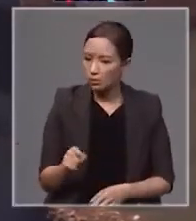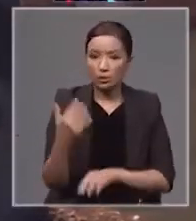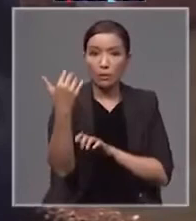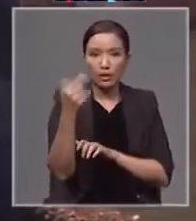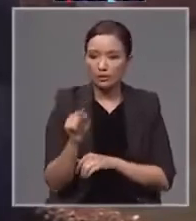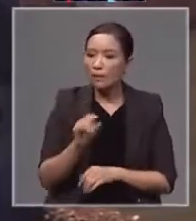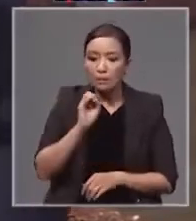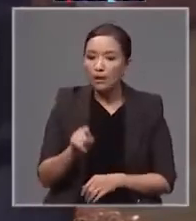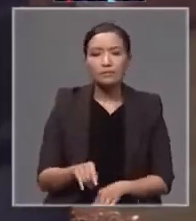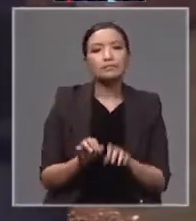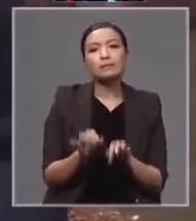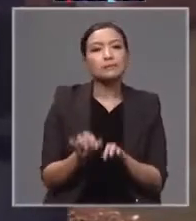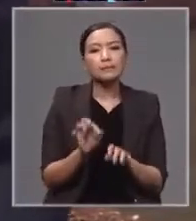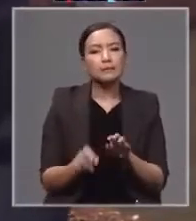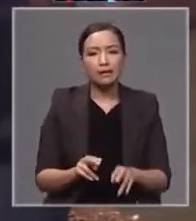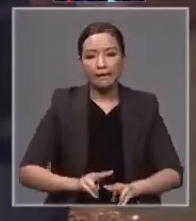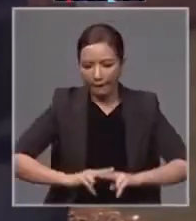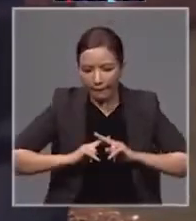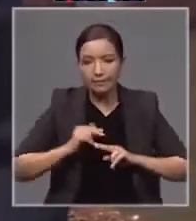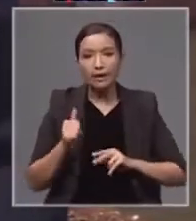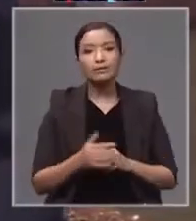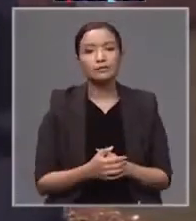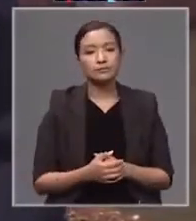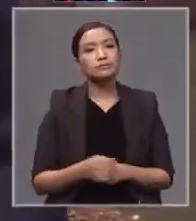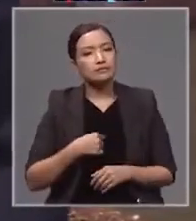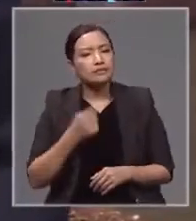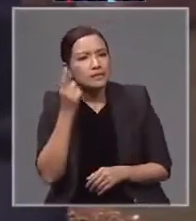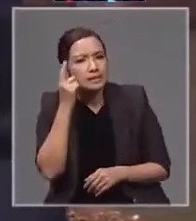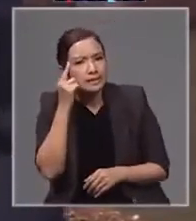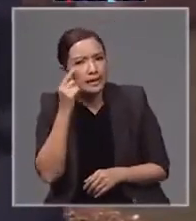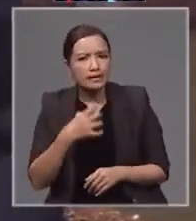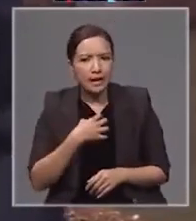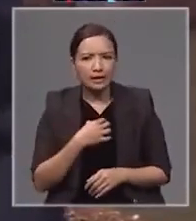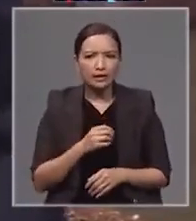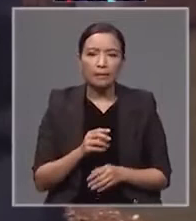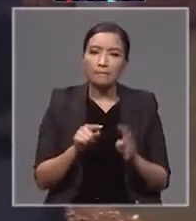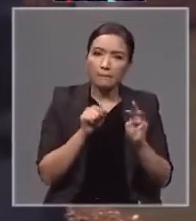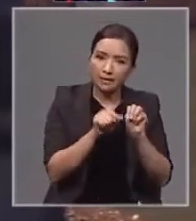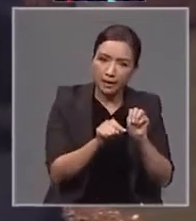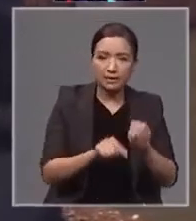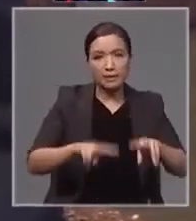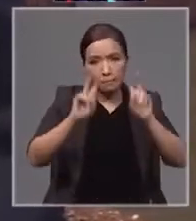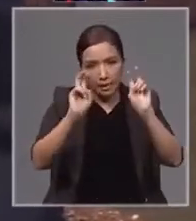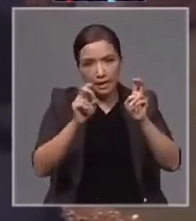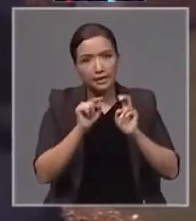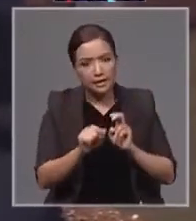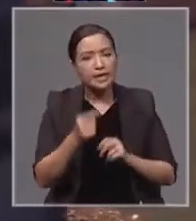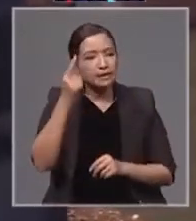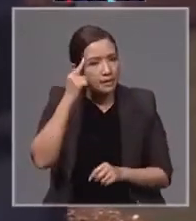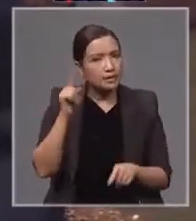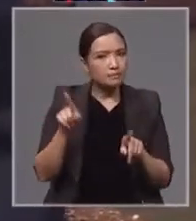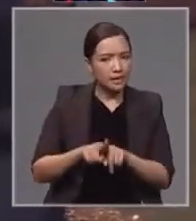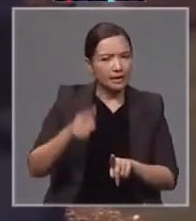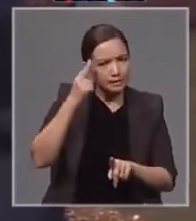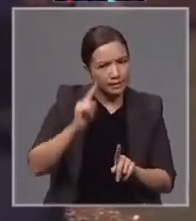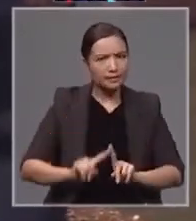ยท่านจะทำเองหรือท่านพูดว่าเห็นอยากจะออกความเห็นมาตรานี้หรือประเด็นนี้เห็นด้วยไม่เห็นด้วยต่